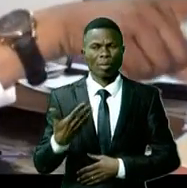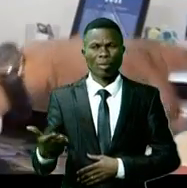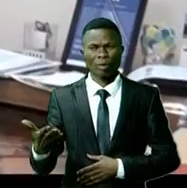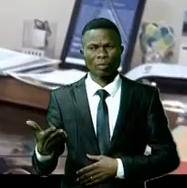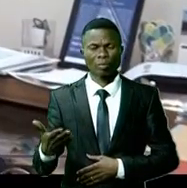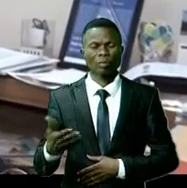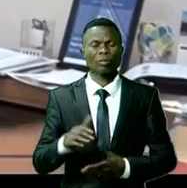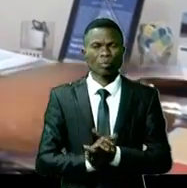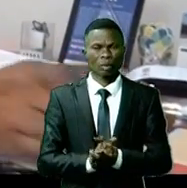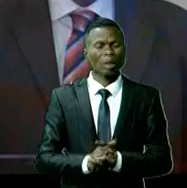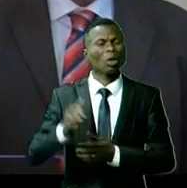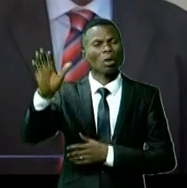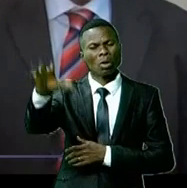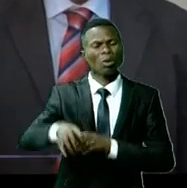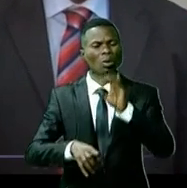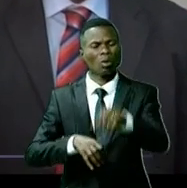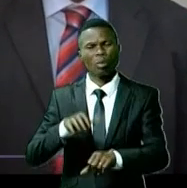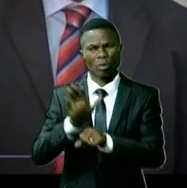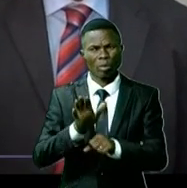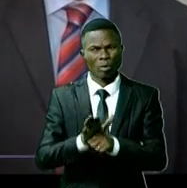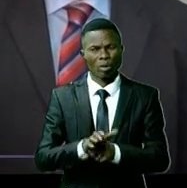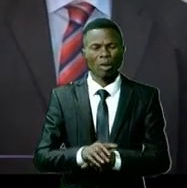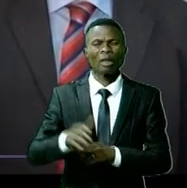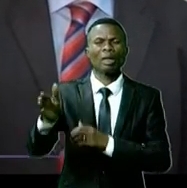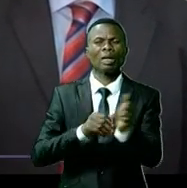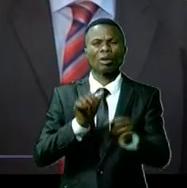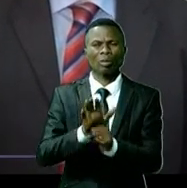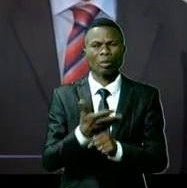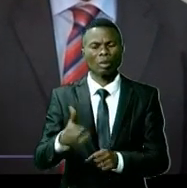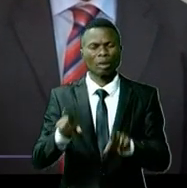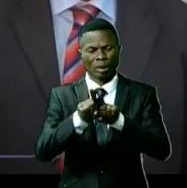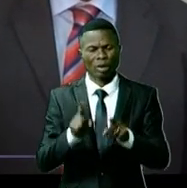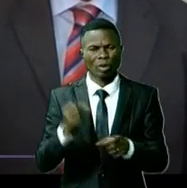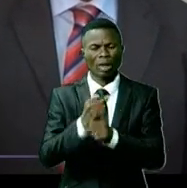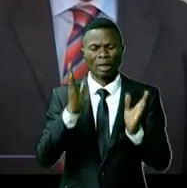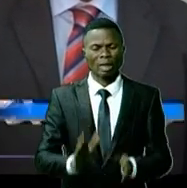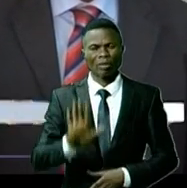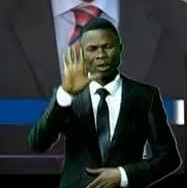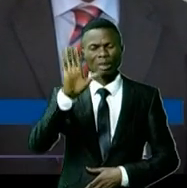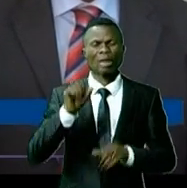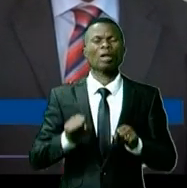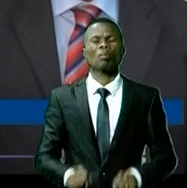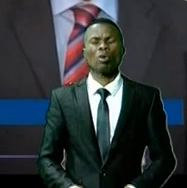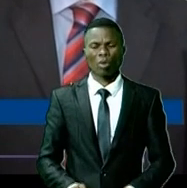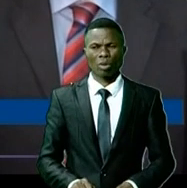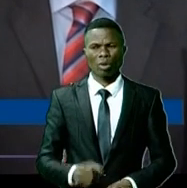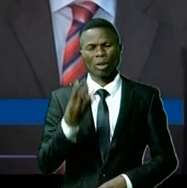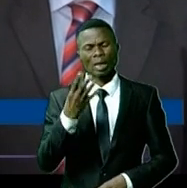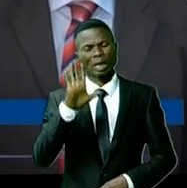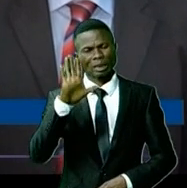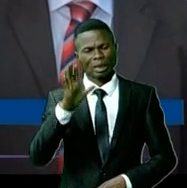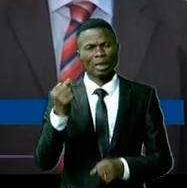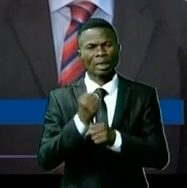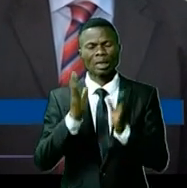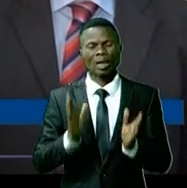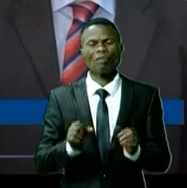centre, ils ont pillé, et non seulement des pillages, mais nous avons perdu des agents. On a tué nos agents. 4 ou 5 agents,